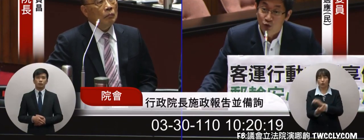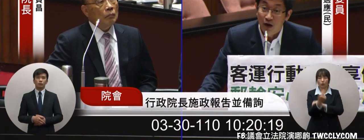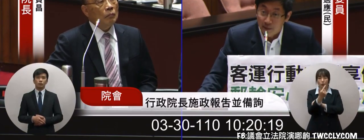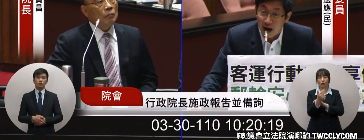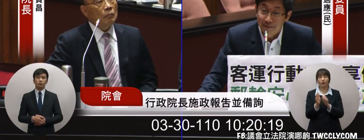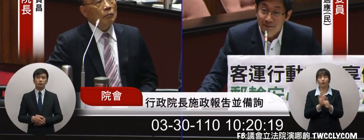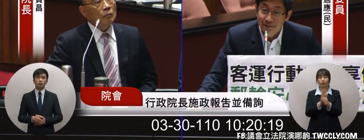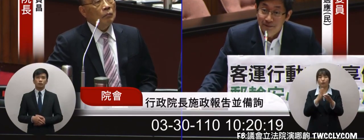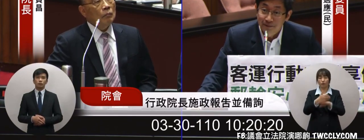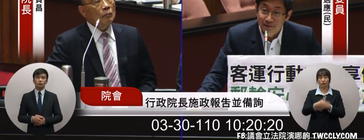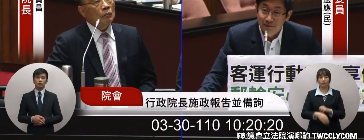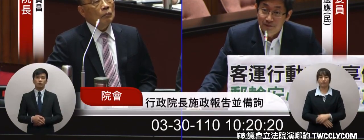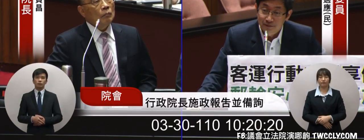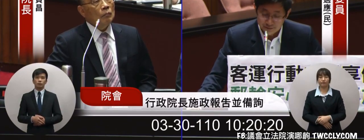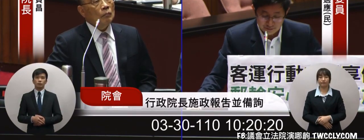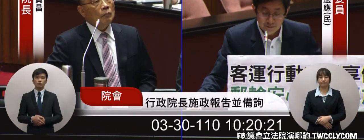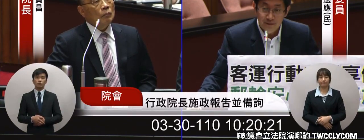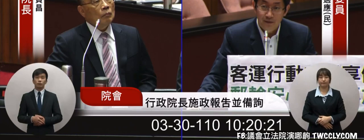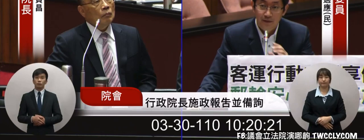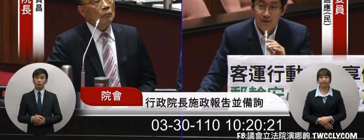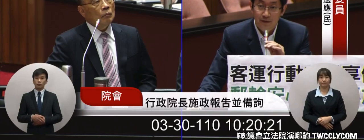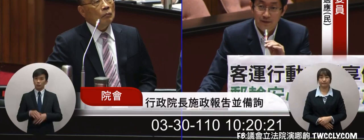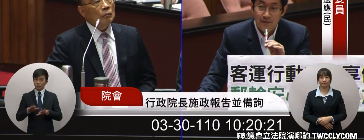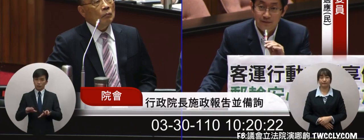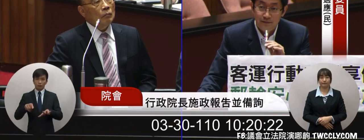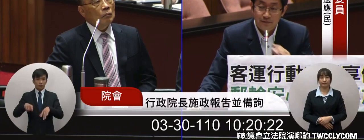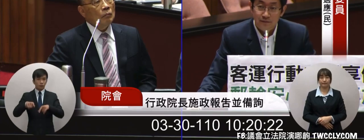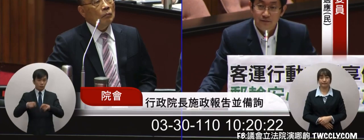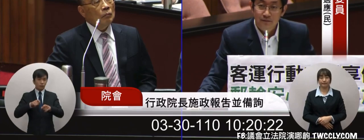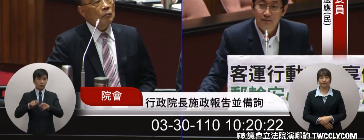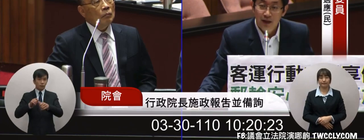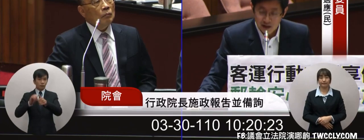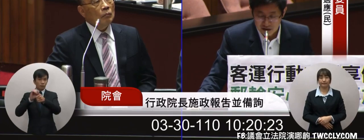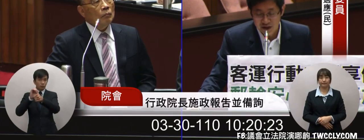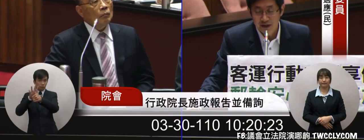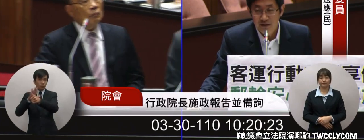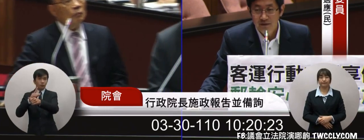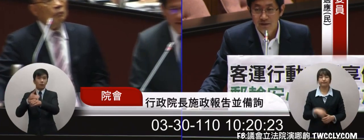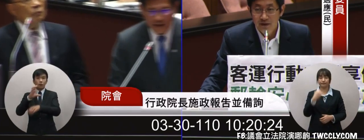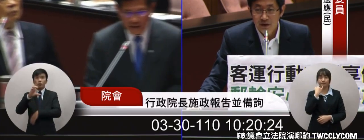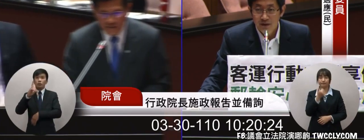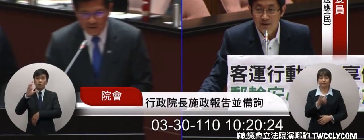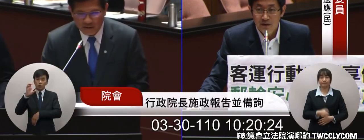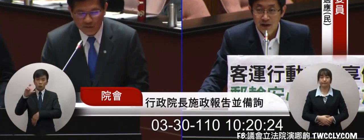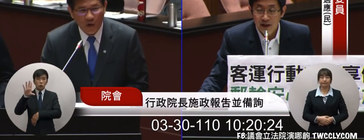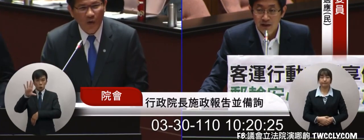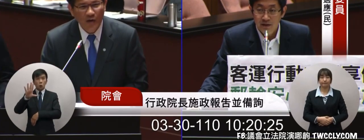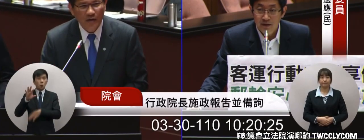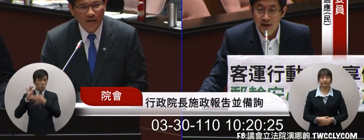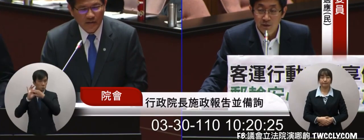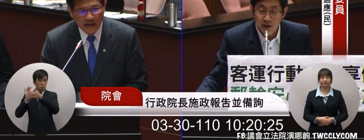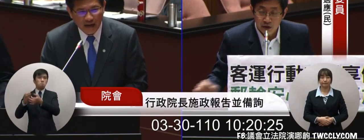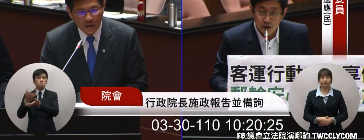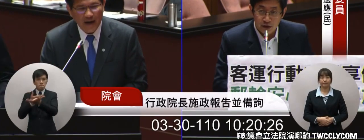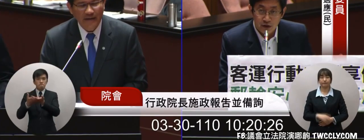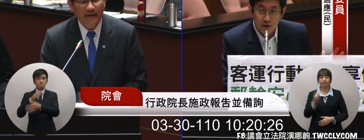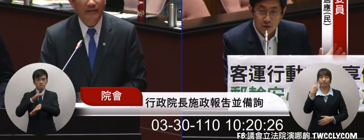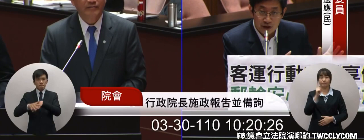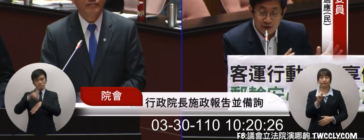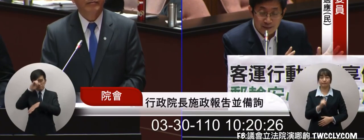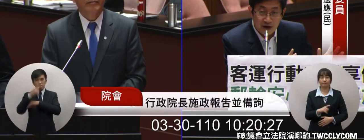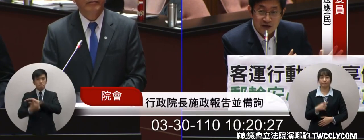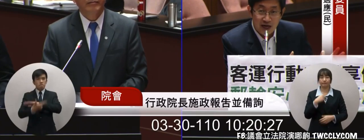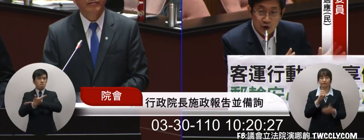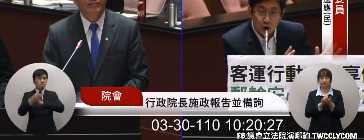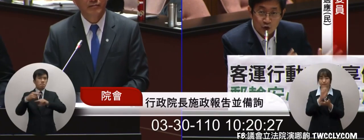速的加速好不好我們已經報中央疫情指揮中心謝謝我們也會再跟他們溝通能夠加快